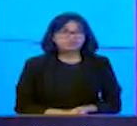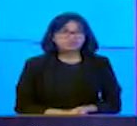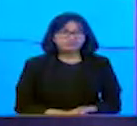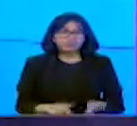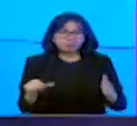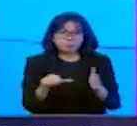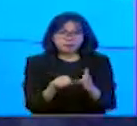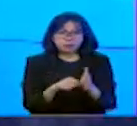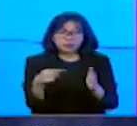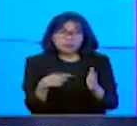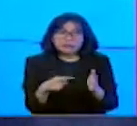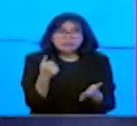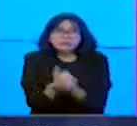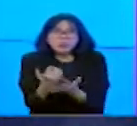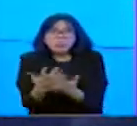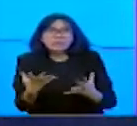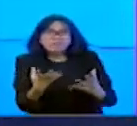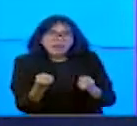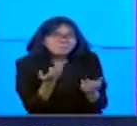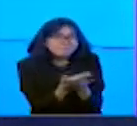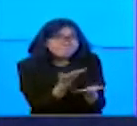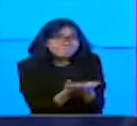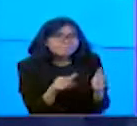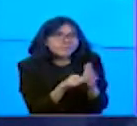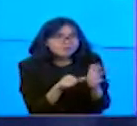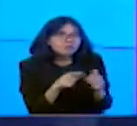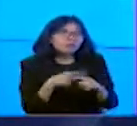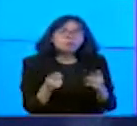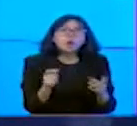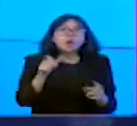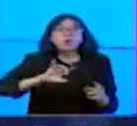Bantuan sosial yang menjadi harapan penyambung hidup justru dikorupsi.